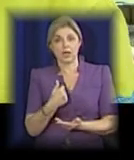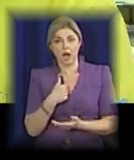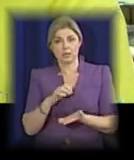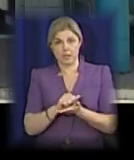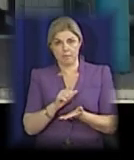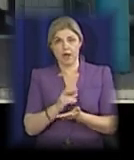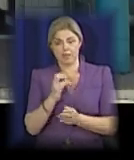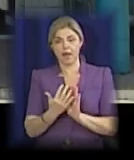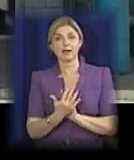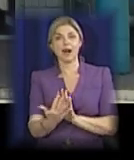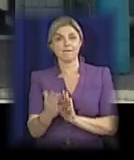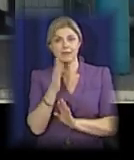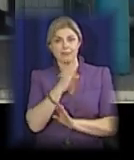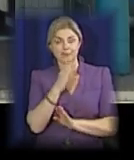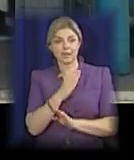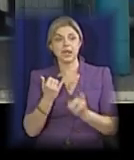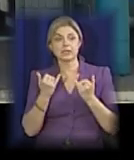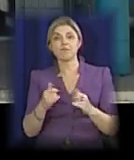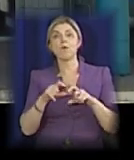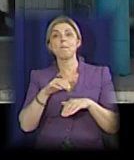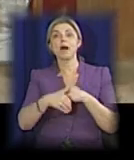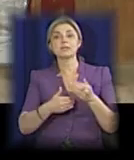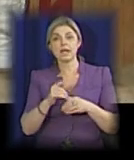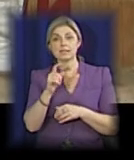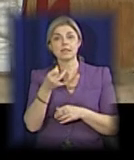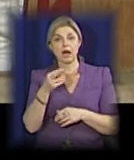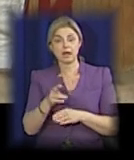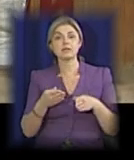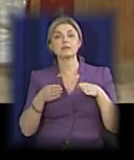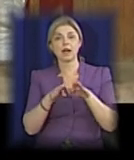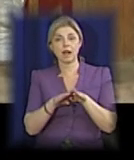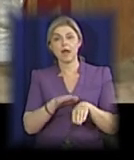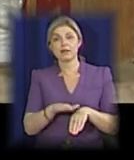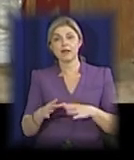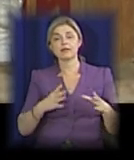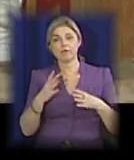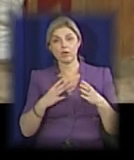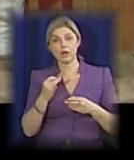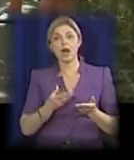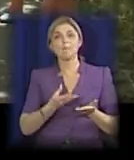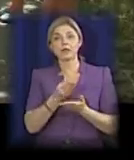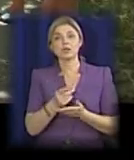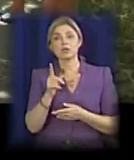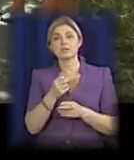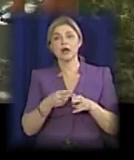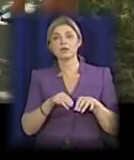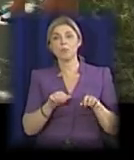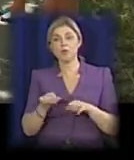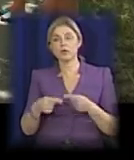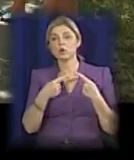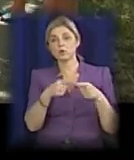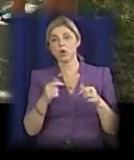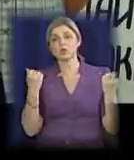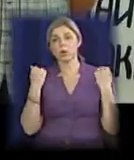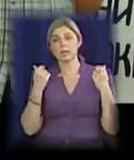траві. Сьогодні басейн «Зорі» закритий для відвідувачів. Діти тренуються, а відтак і сплачують за цю можливість іншому спортивному